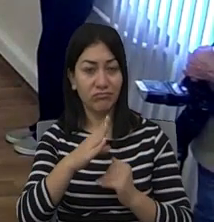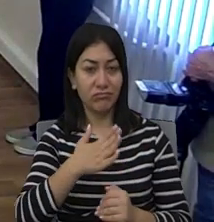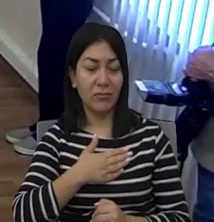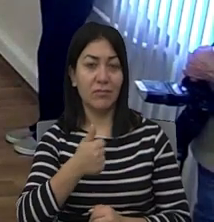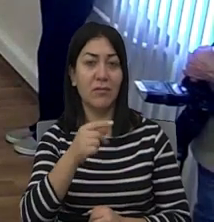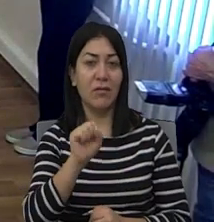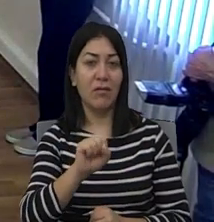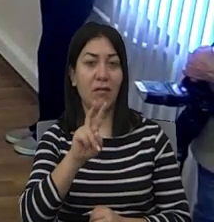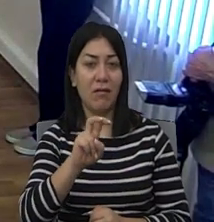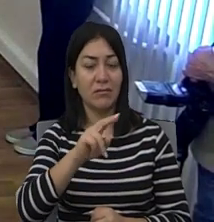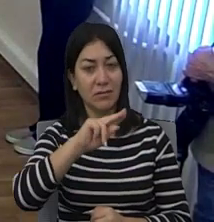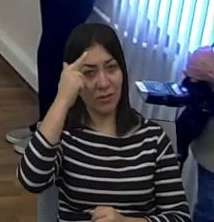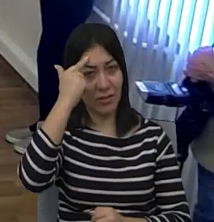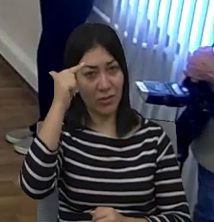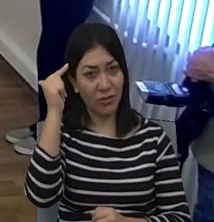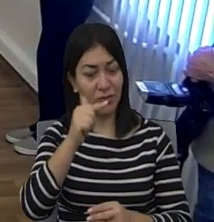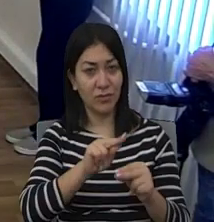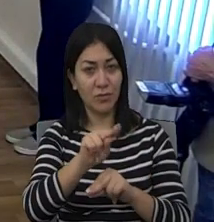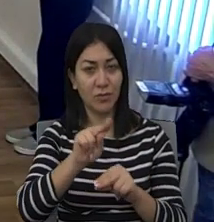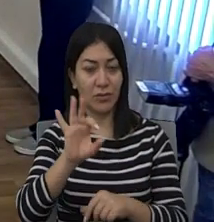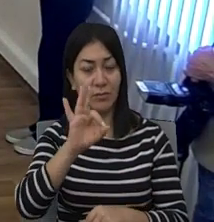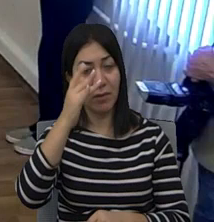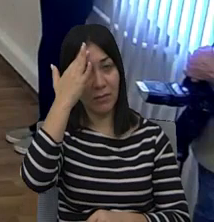կրթության ոլորտում նաև մտադիր ենք ստեղծել